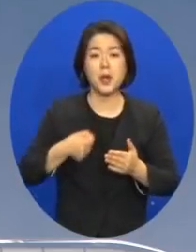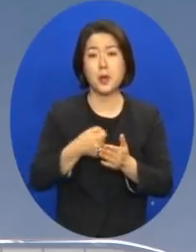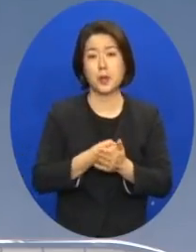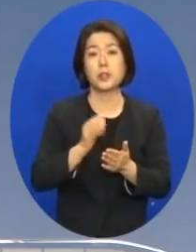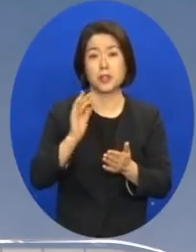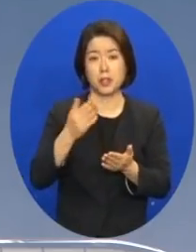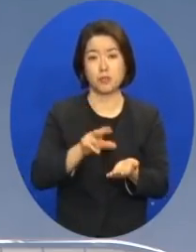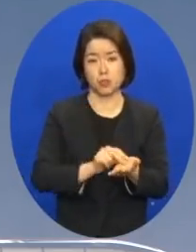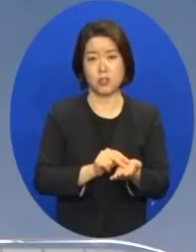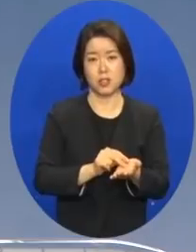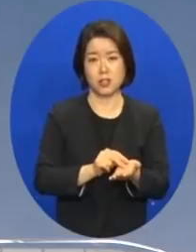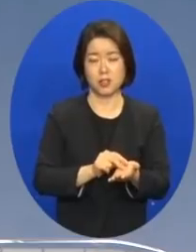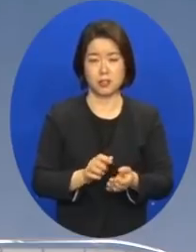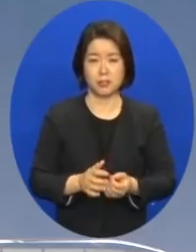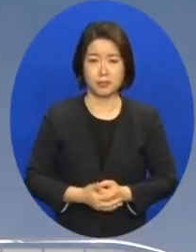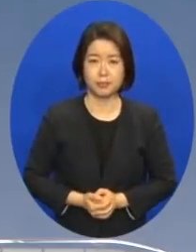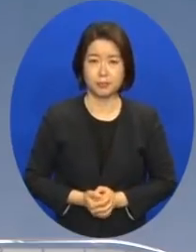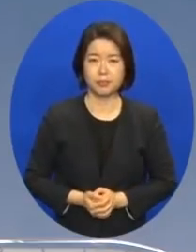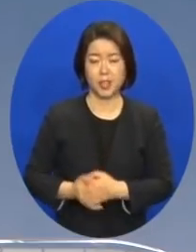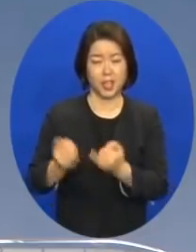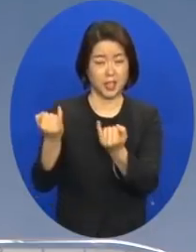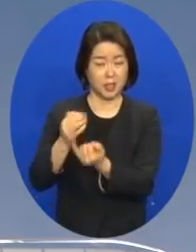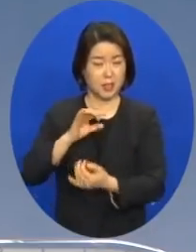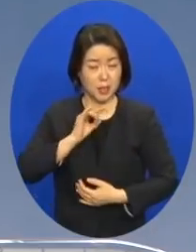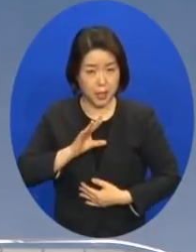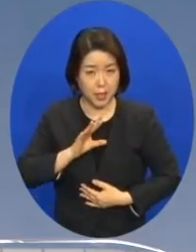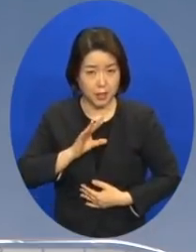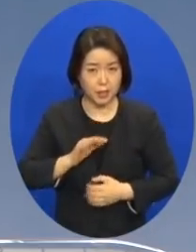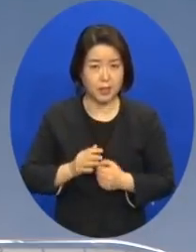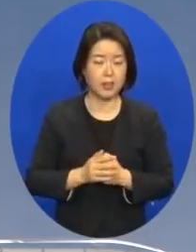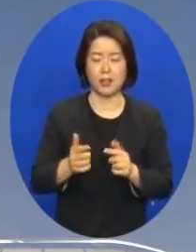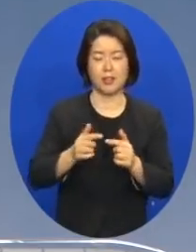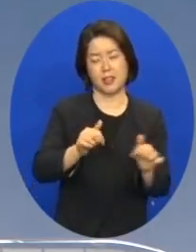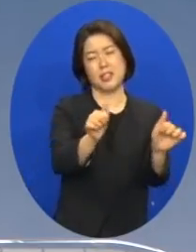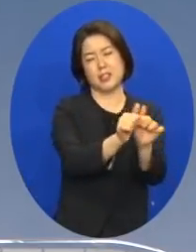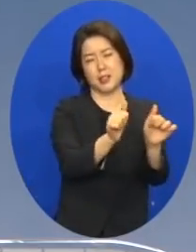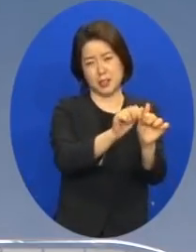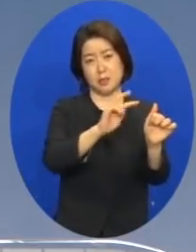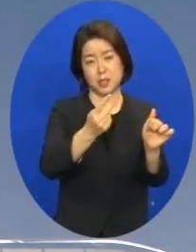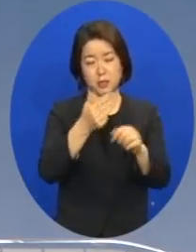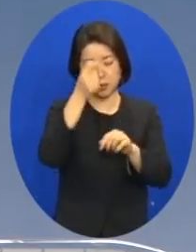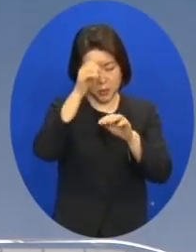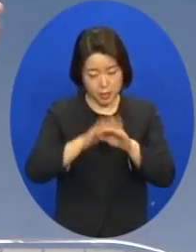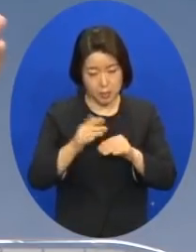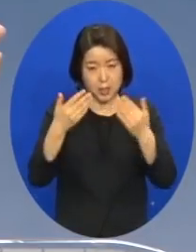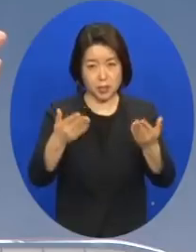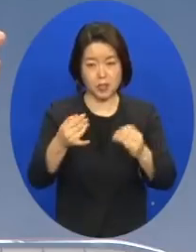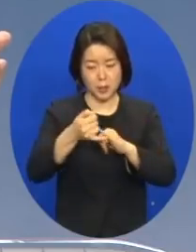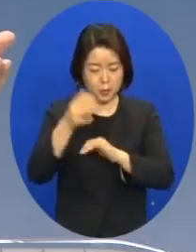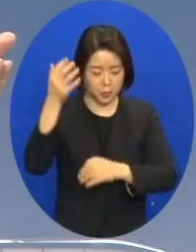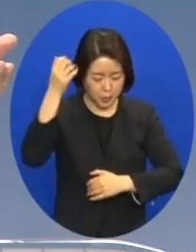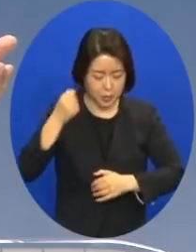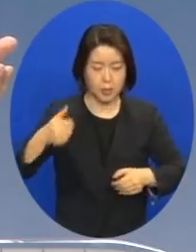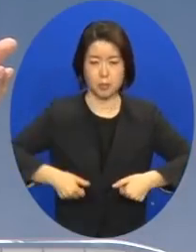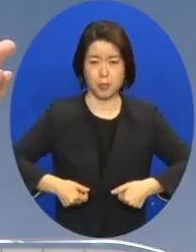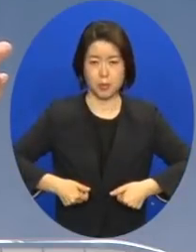될 문제다. 여자만 그런가요? 남자들도 예배드릴 때 꼭 기억해야